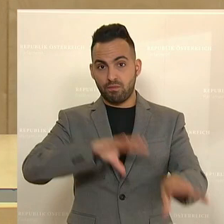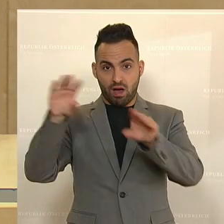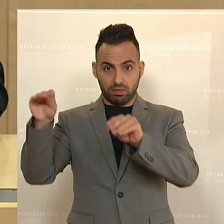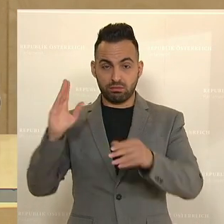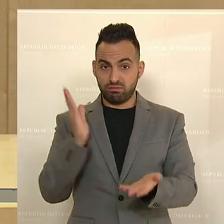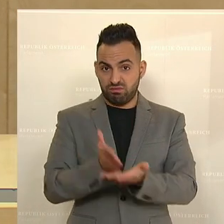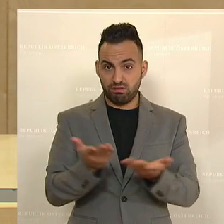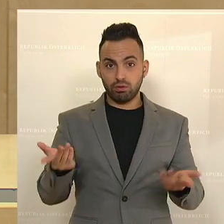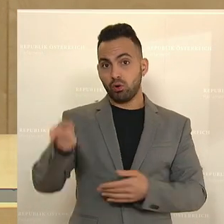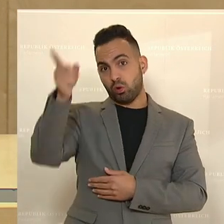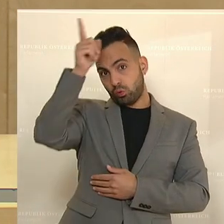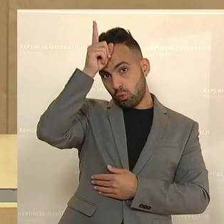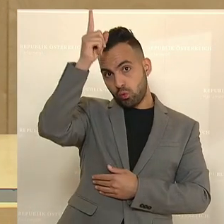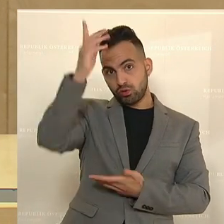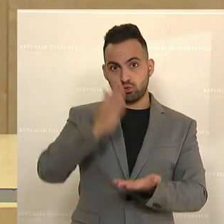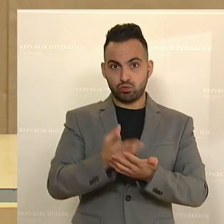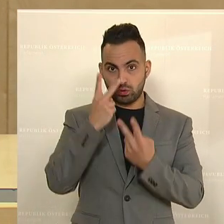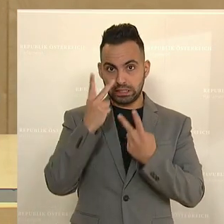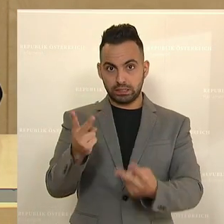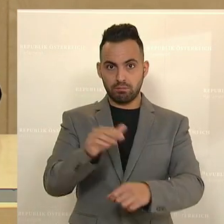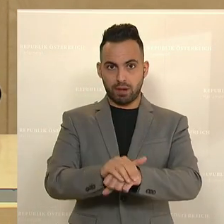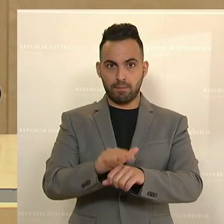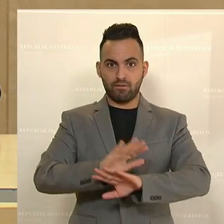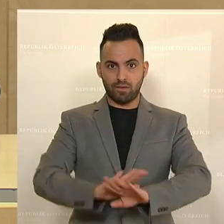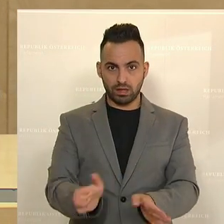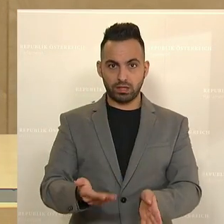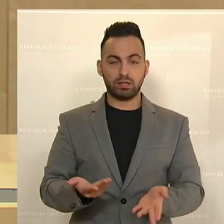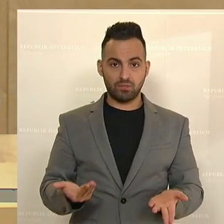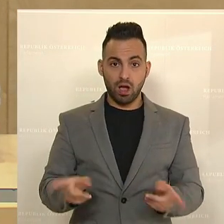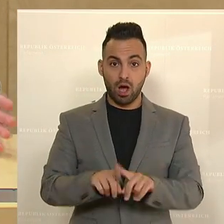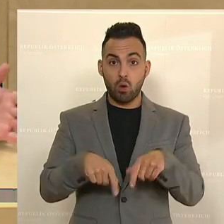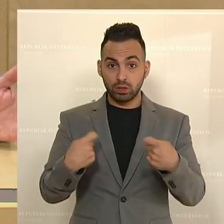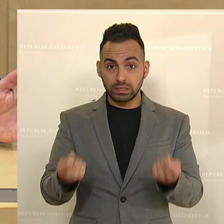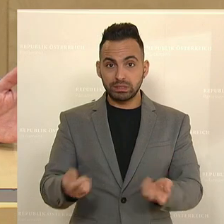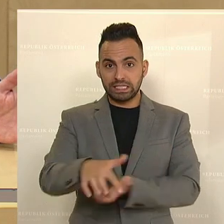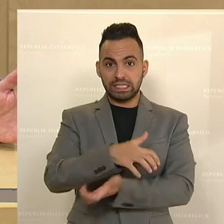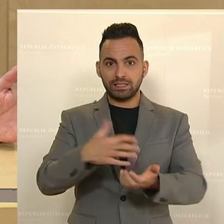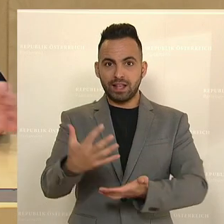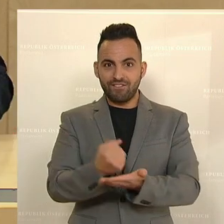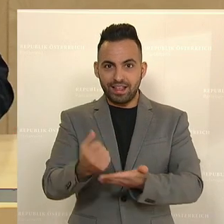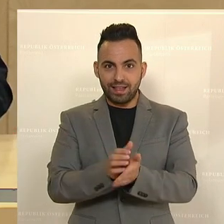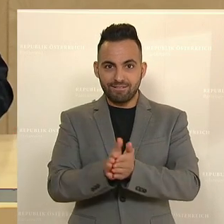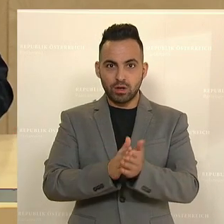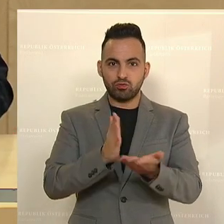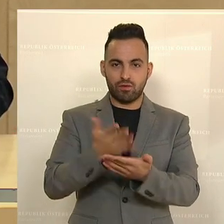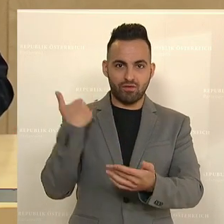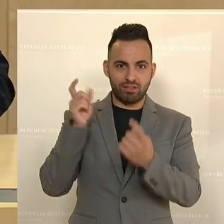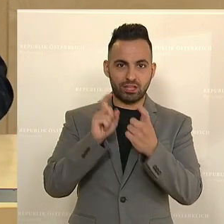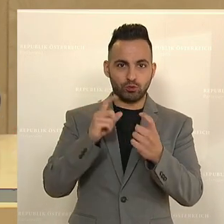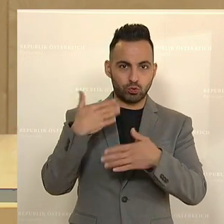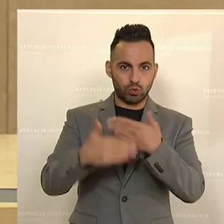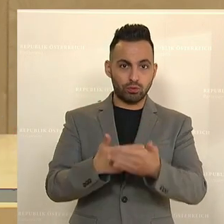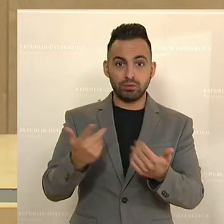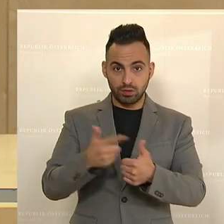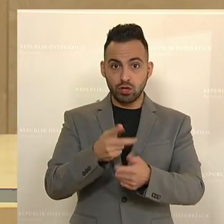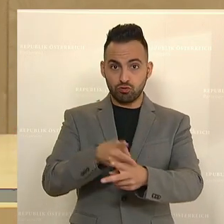Und wie gesagt, Deutschland hat das erkannt. Und es gibt Krisengewinnler, die sind auch schon mehrfach hier diskutiert worden. Das